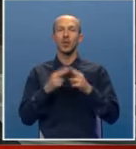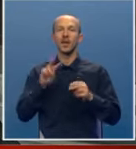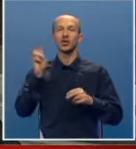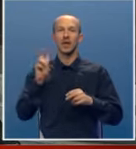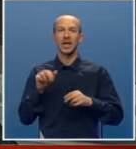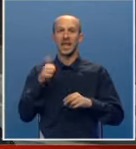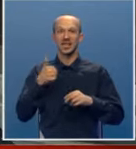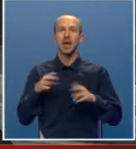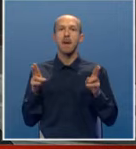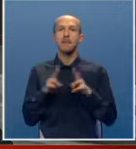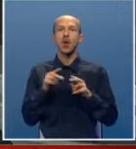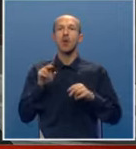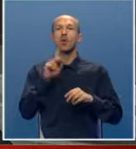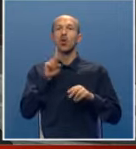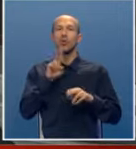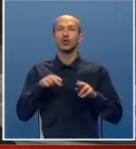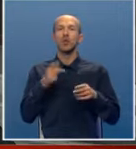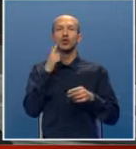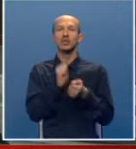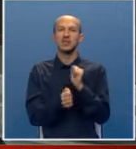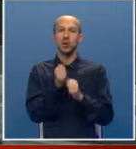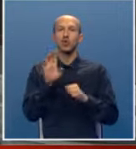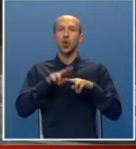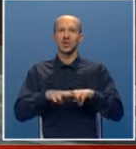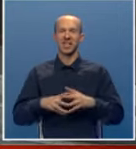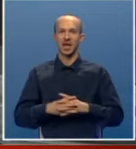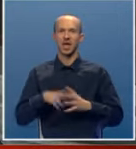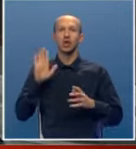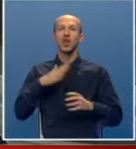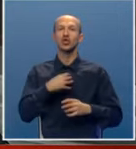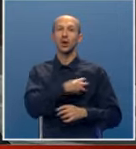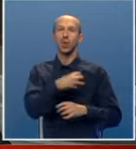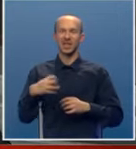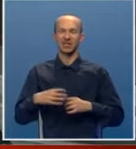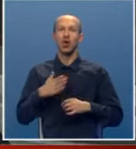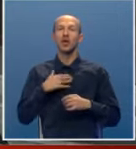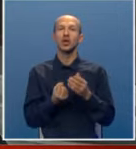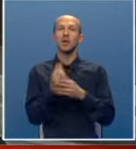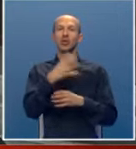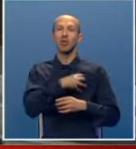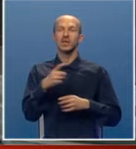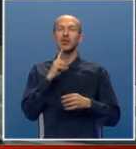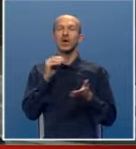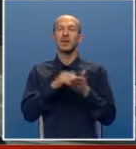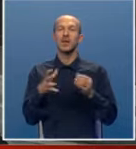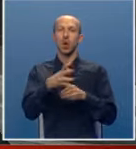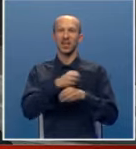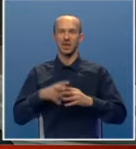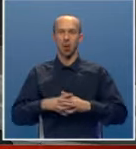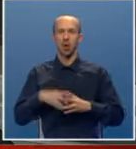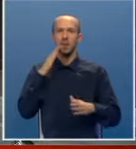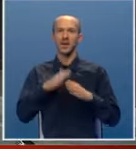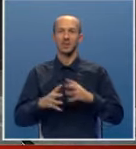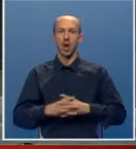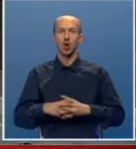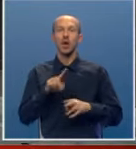energije nam malo pomaže da pokušamo da se izborimo da to ostane. To je naše bogatstvo, naše prirodno bogatstvo koje trebamo da koristimo